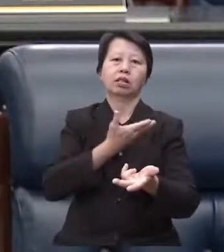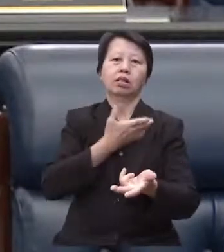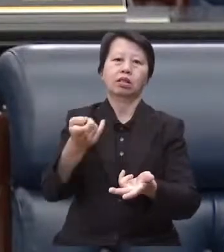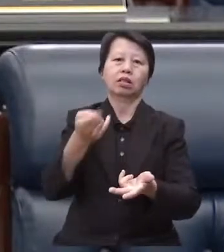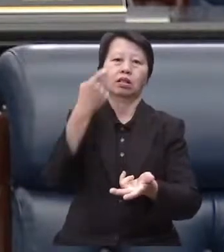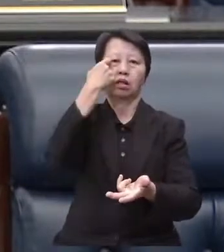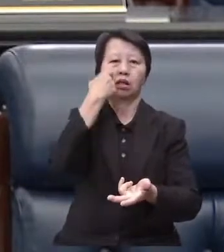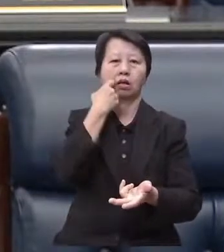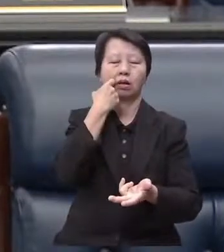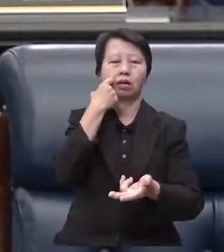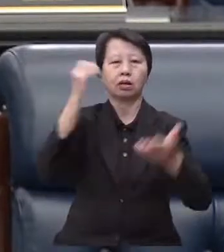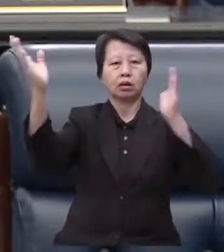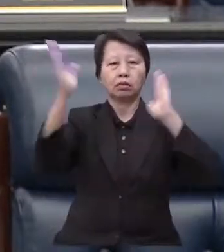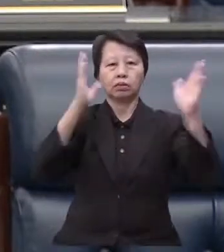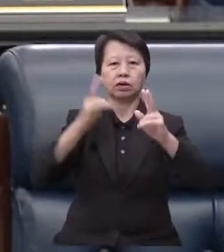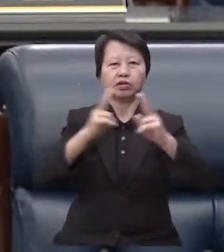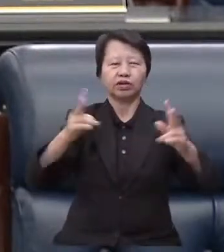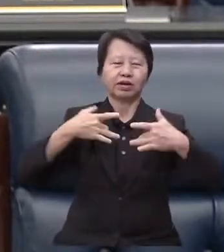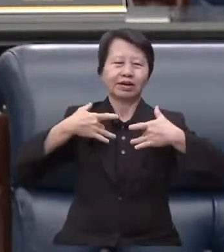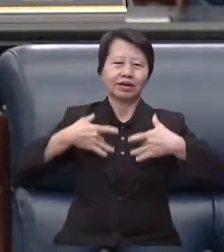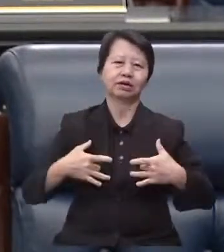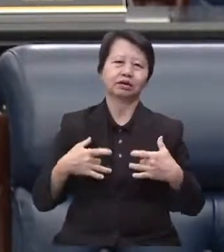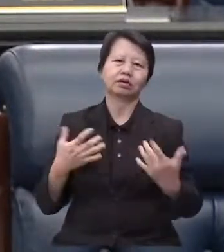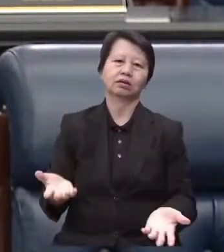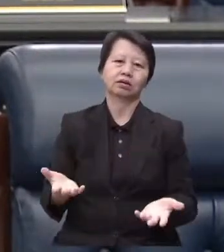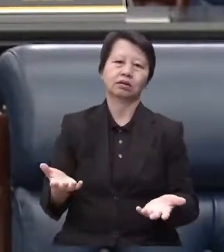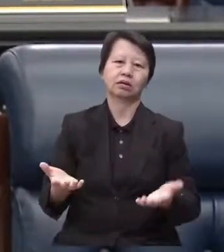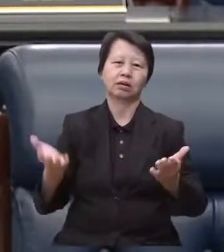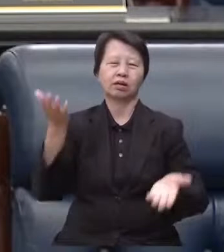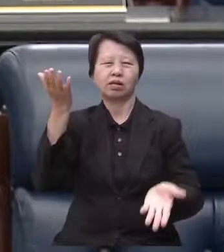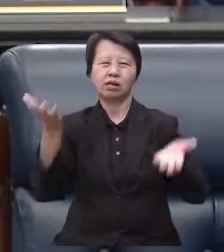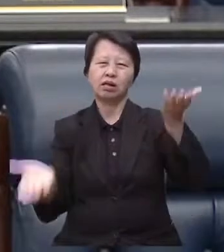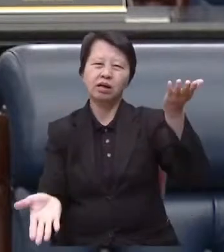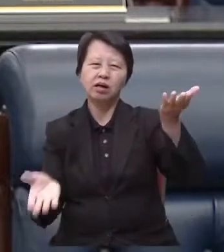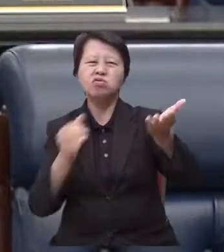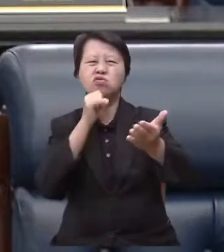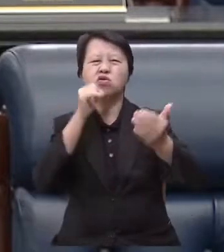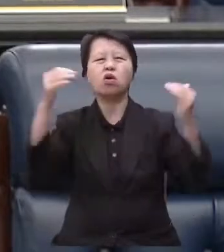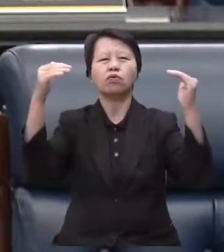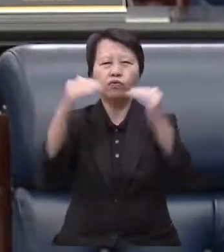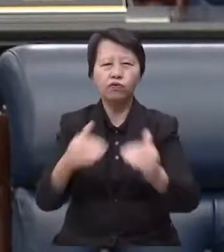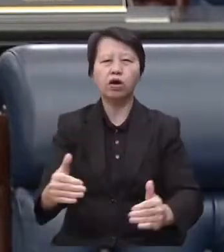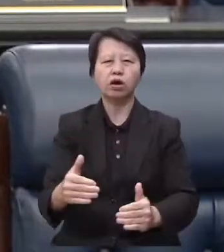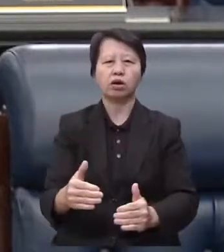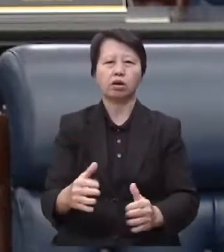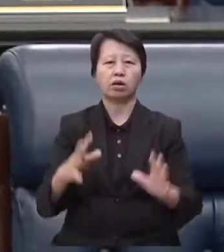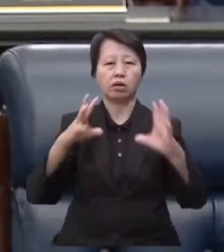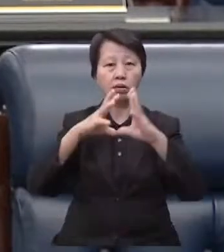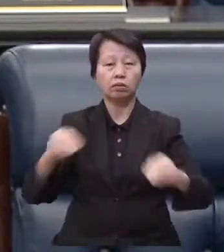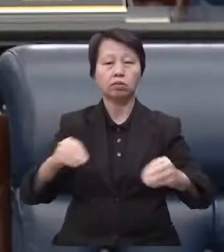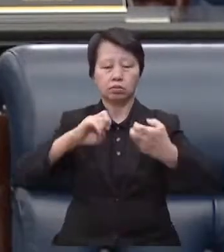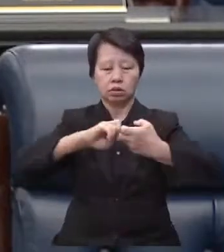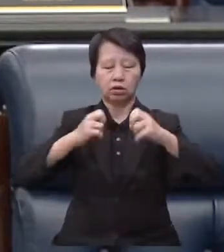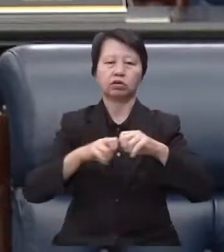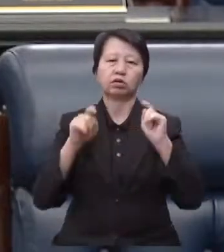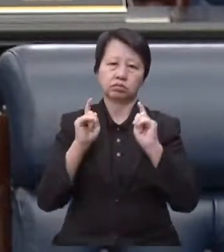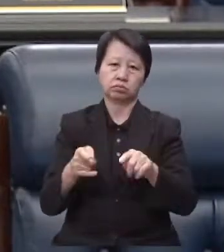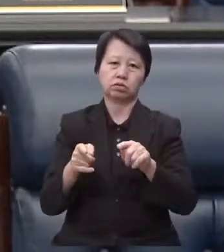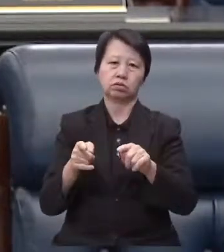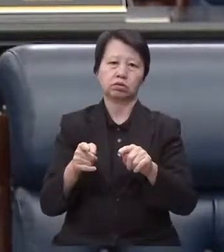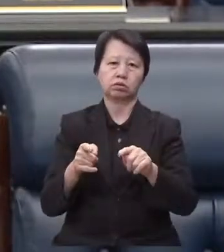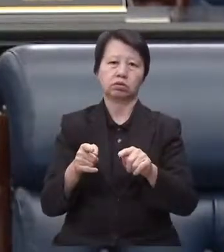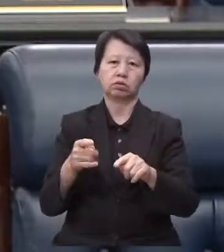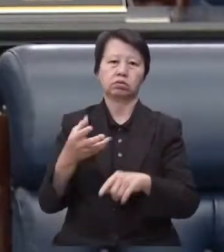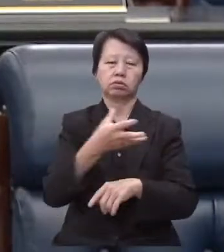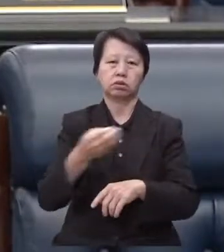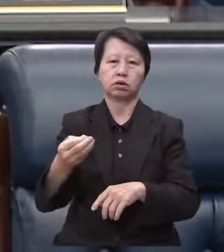Malaysia amat kecewa dengan tindakan berat sebelah dalam menangani isu ini. Tak